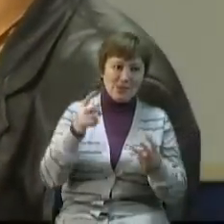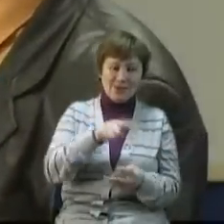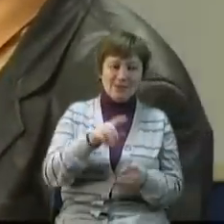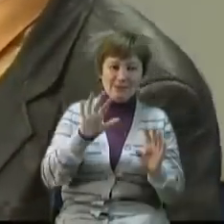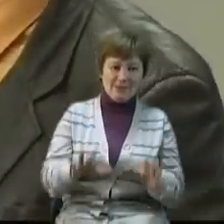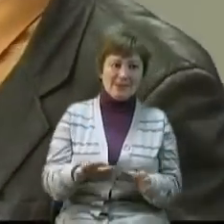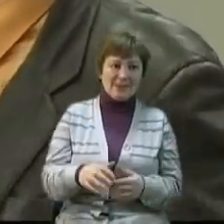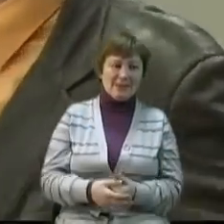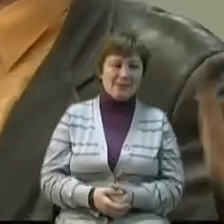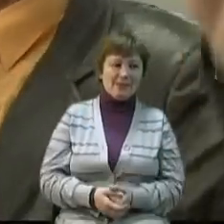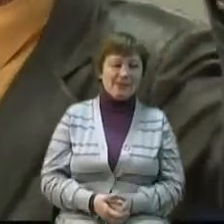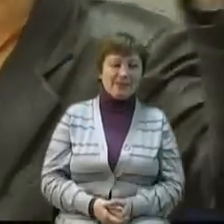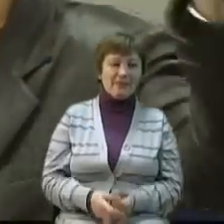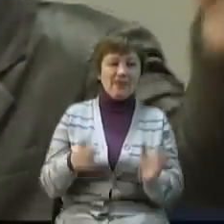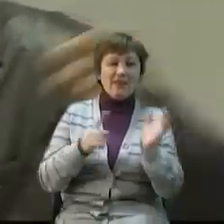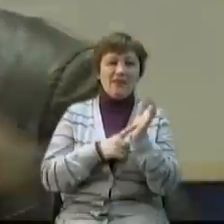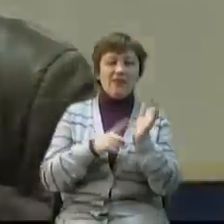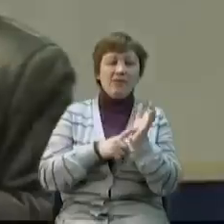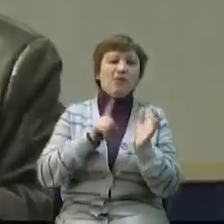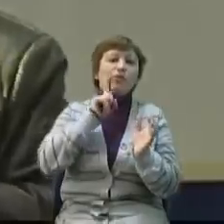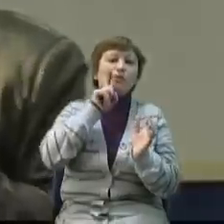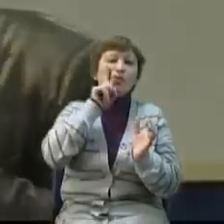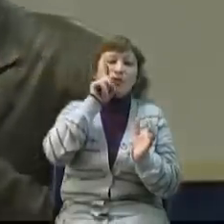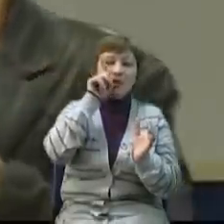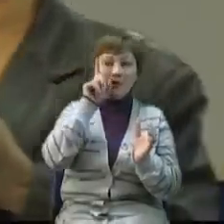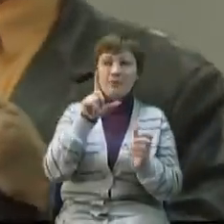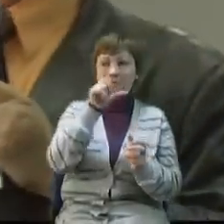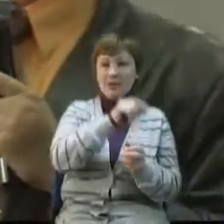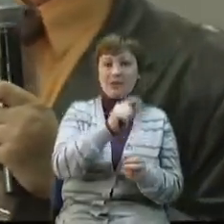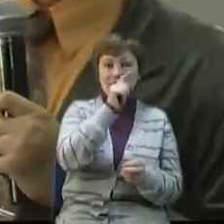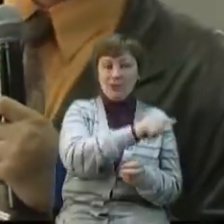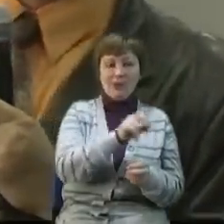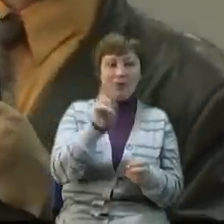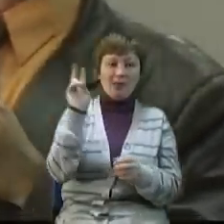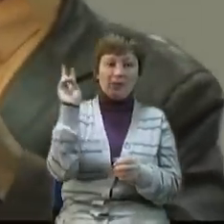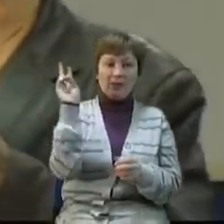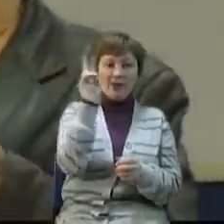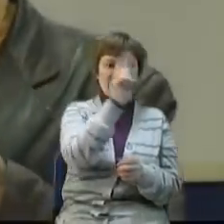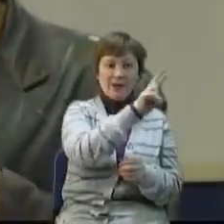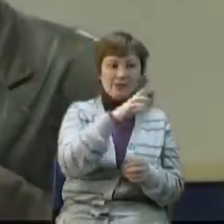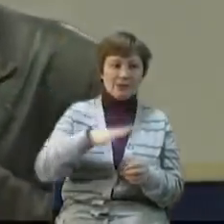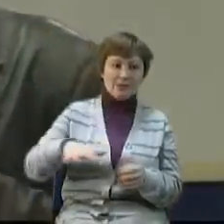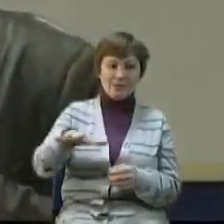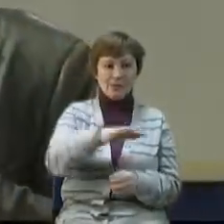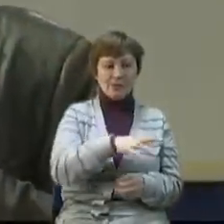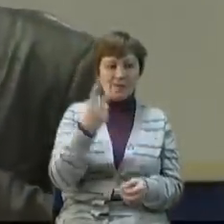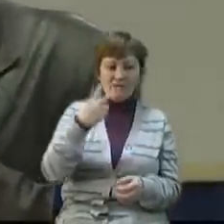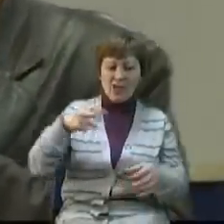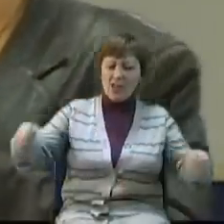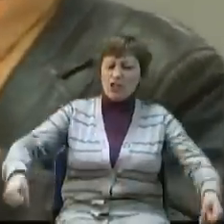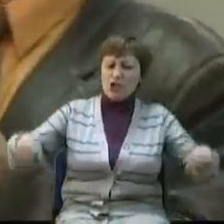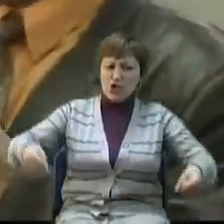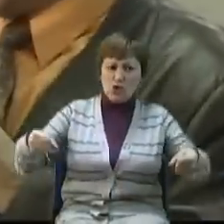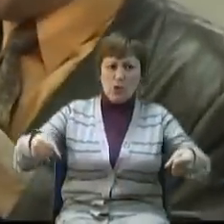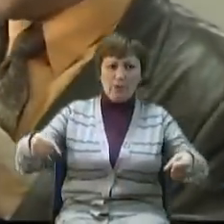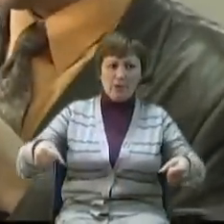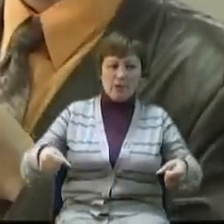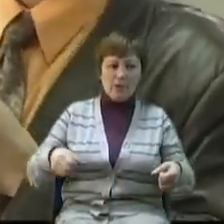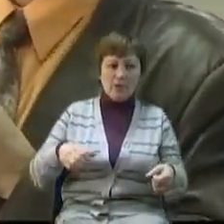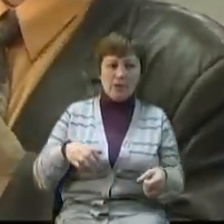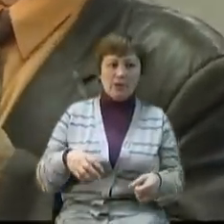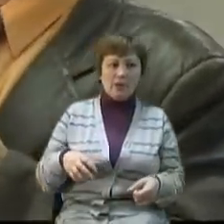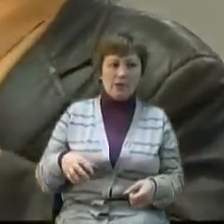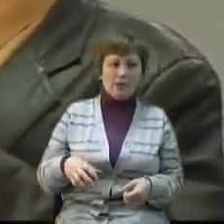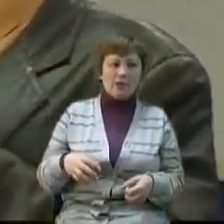Утром в 6 утра, представляете, приехал туда троллейбусом с площади, две сумки сжечь. Там был